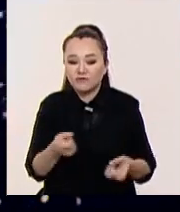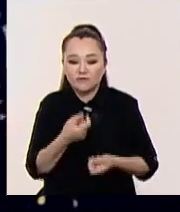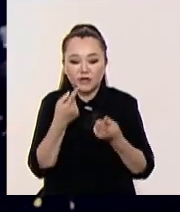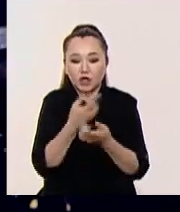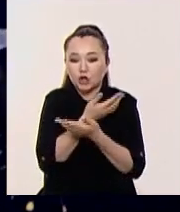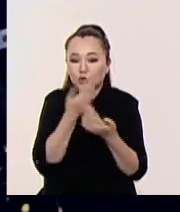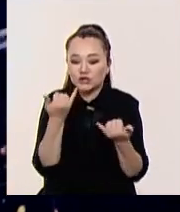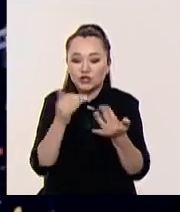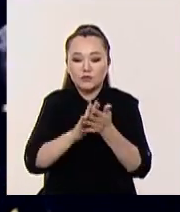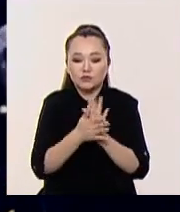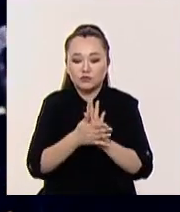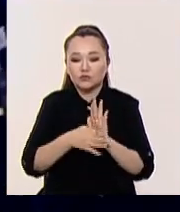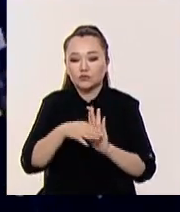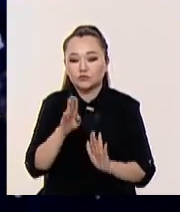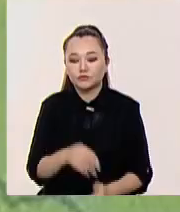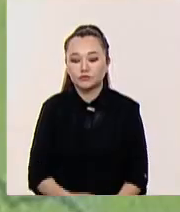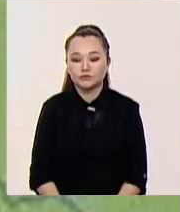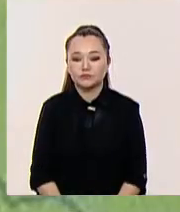Сейчас обстановка стабильная.